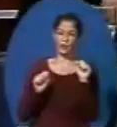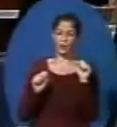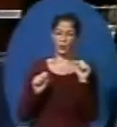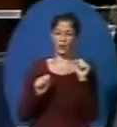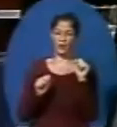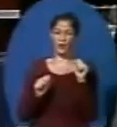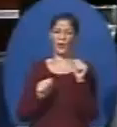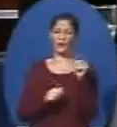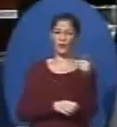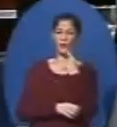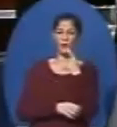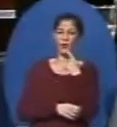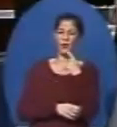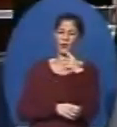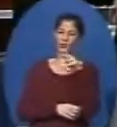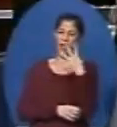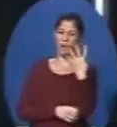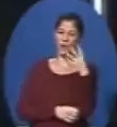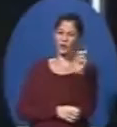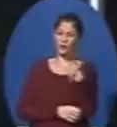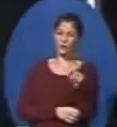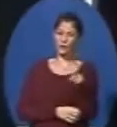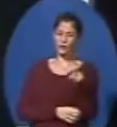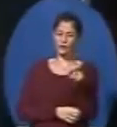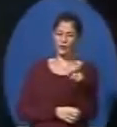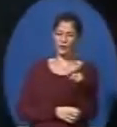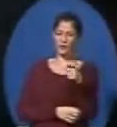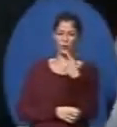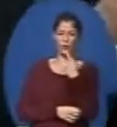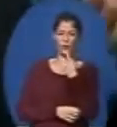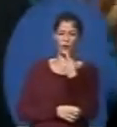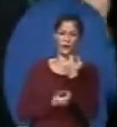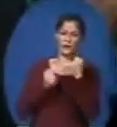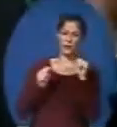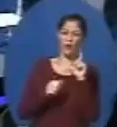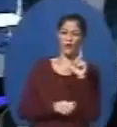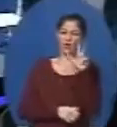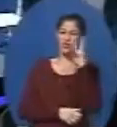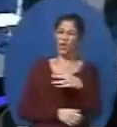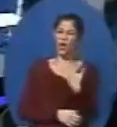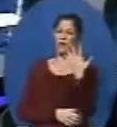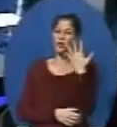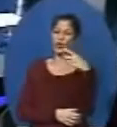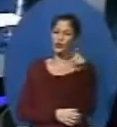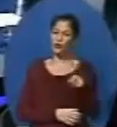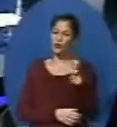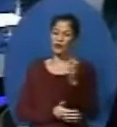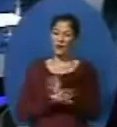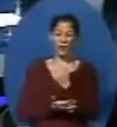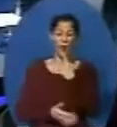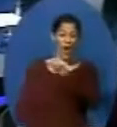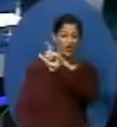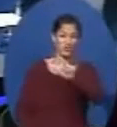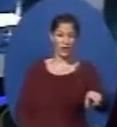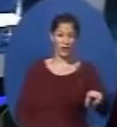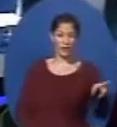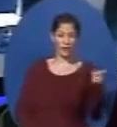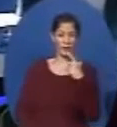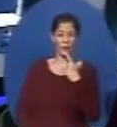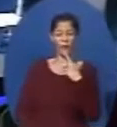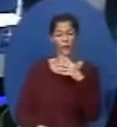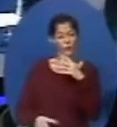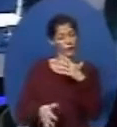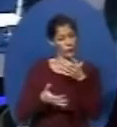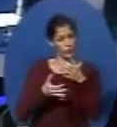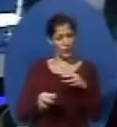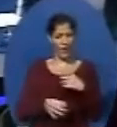מאישום אחד. למה אתה לא סומך את ידיך? אני סומך, אבל אתה מותר לי לחלוק. למה אתה לא סומך את ידיך על חמשת השופטים שהרשיעו אותו, הרשיעו ראש